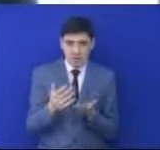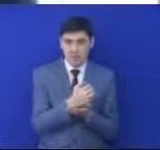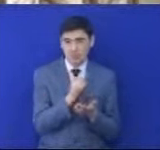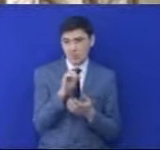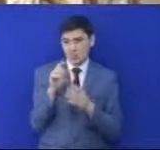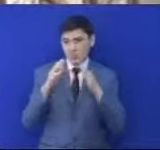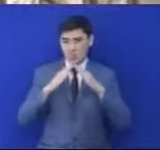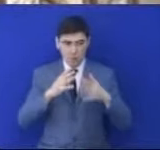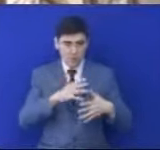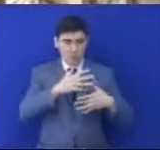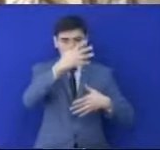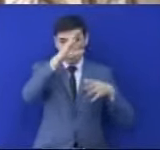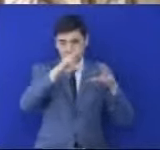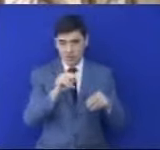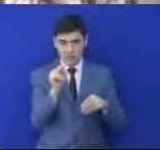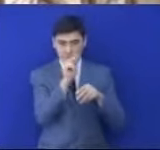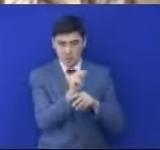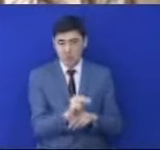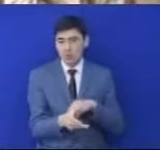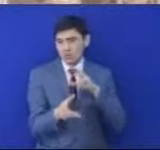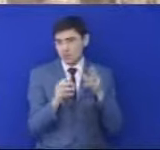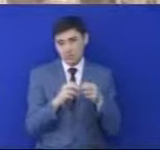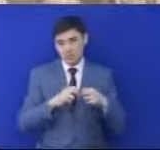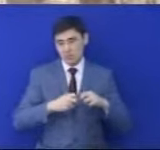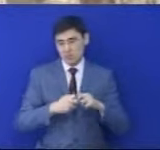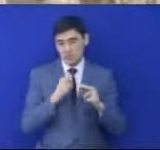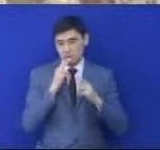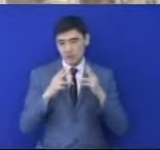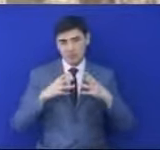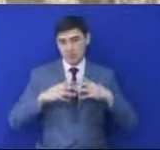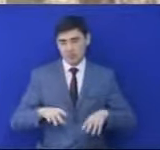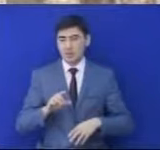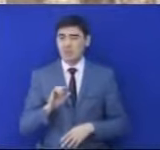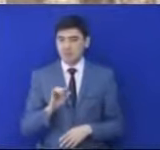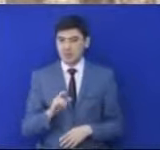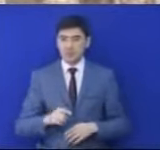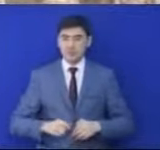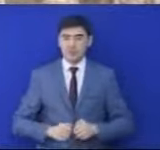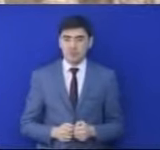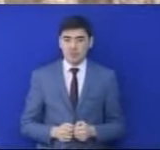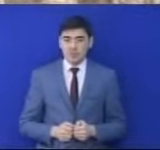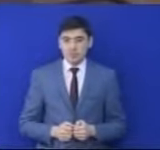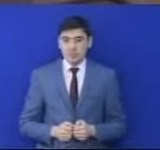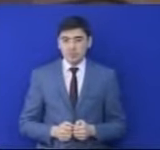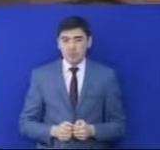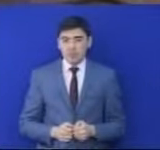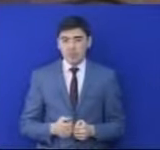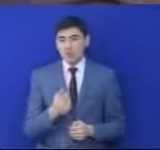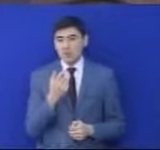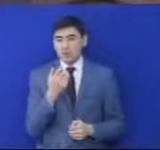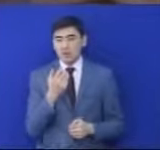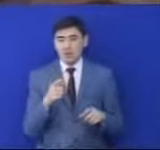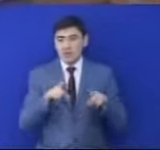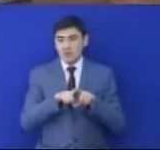етті. Бір жағынан шағын және орта кәсіпкерлік тұрғындарды айналып өздерін жылумен қамтымақ болса, екінші